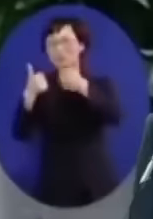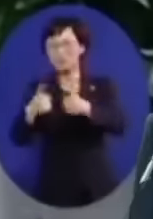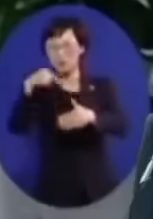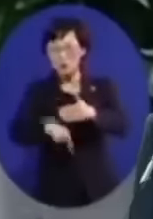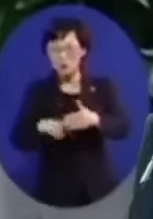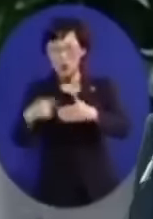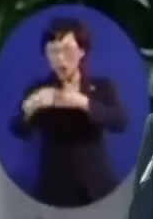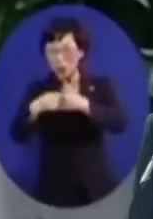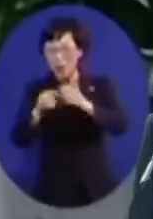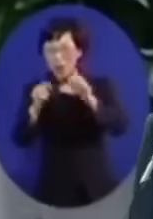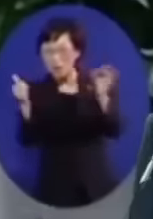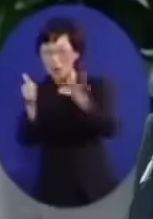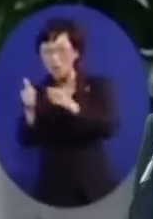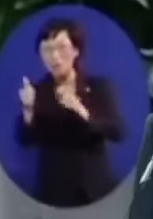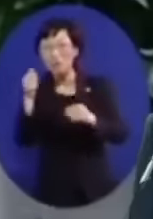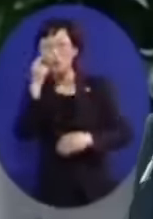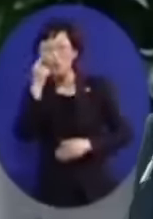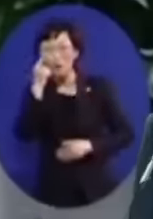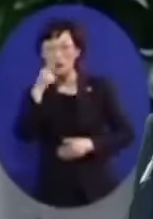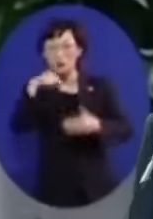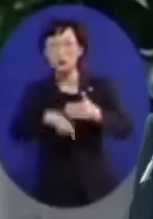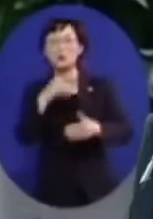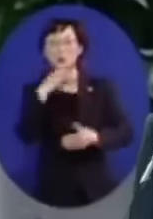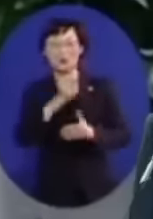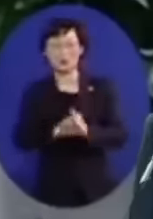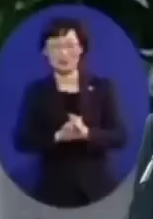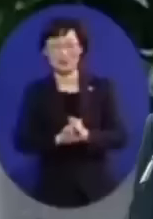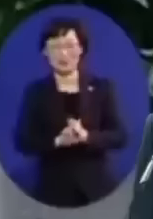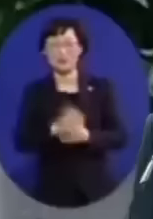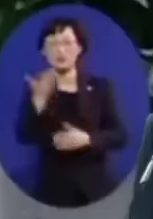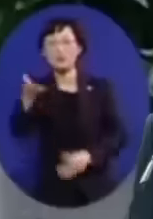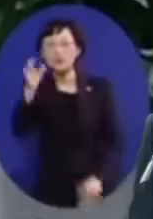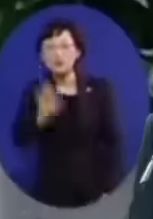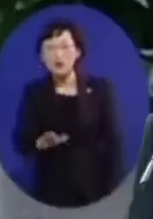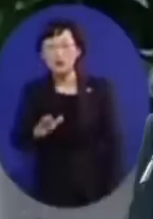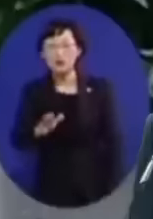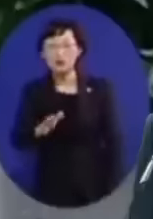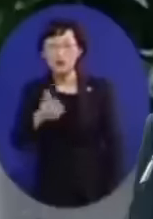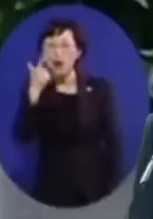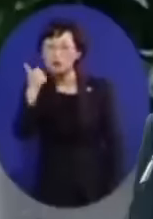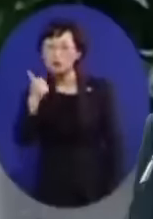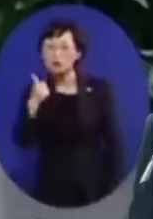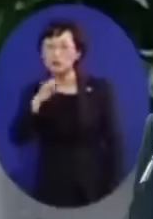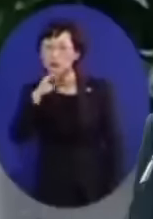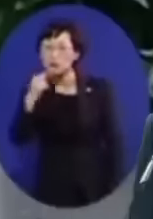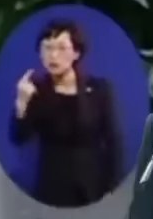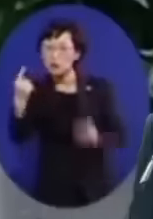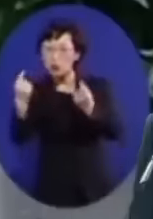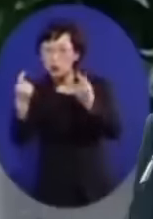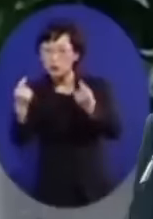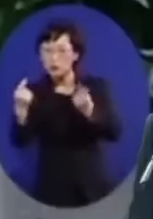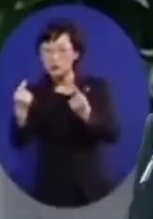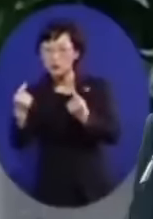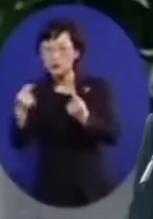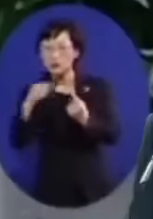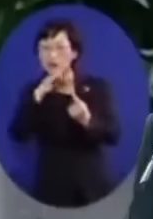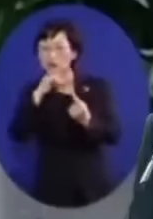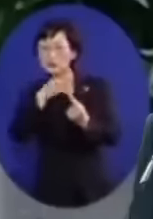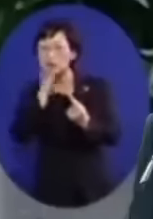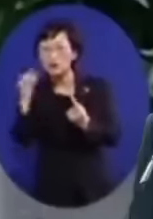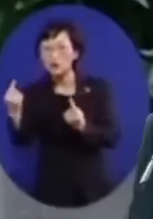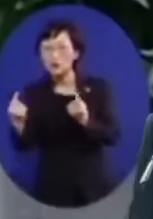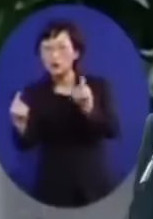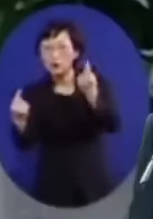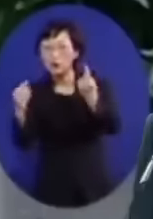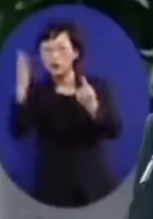속으로 대항을 해요. 그런데 내가 아버님 나이가 되어보니까 그 말이 정말이요